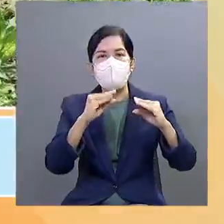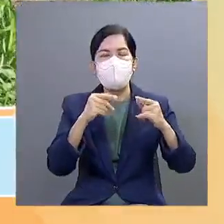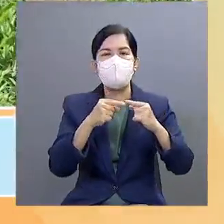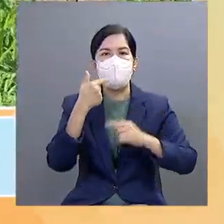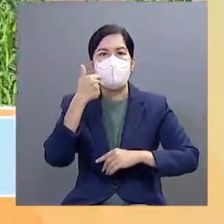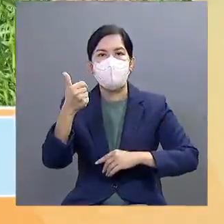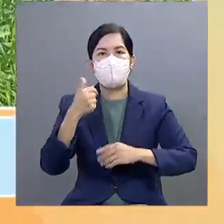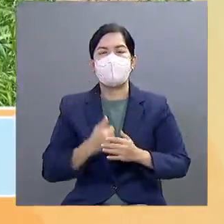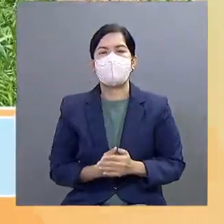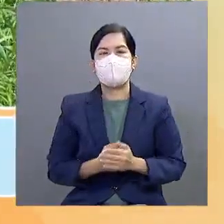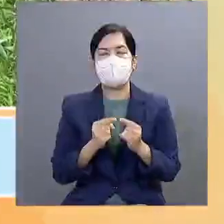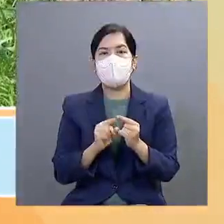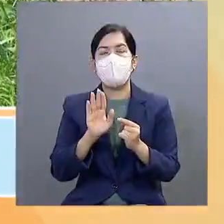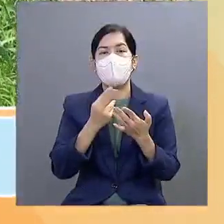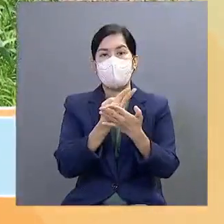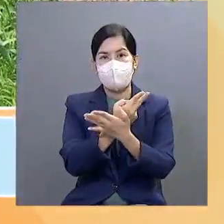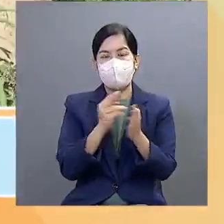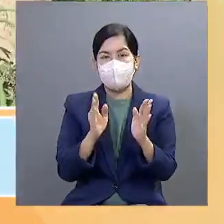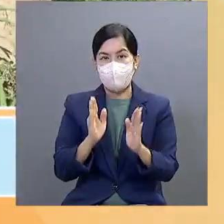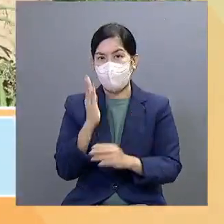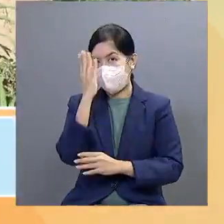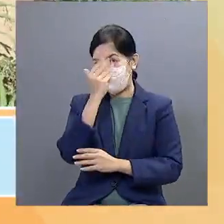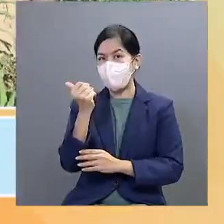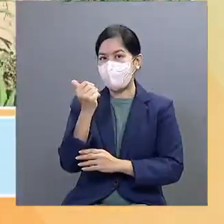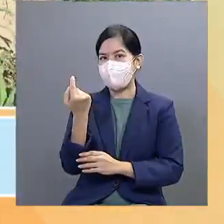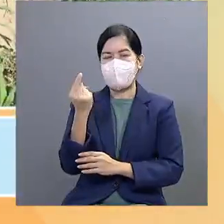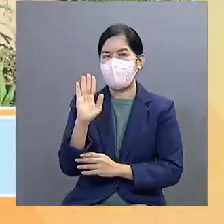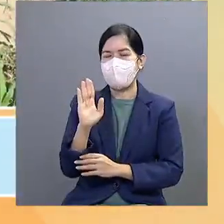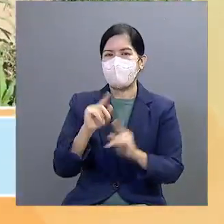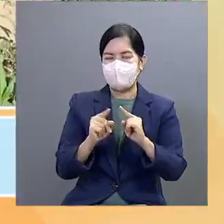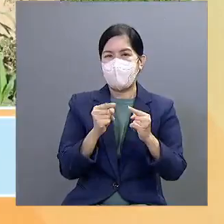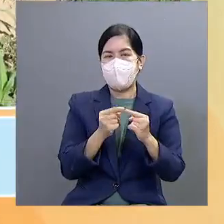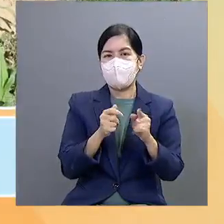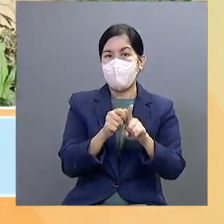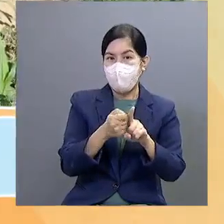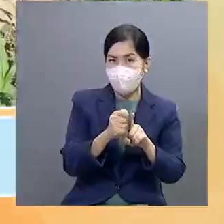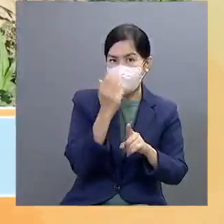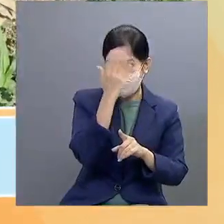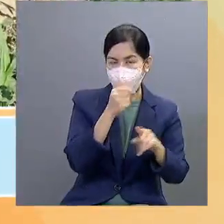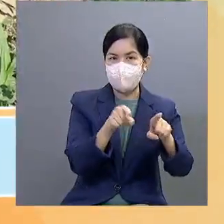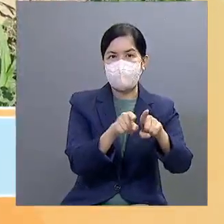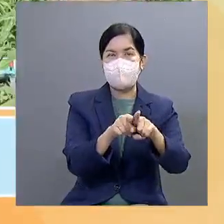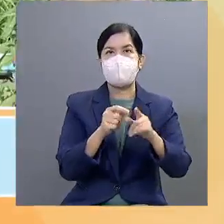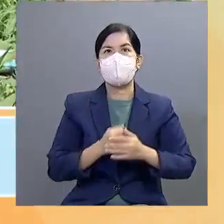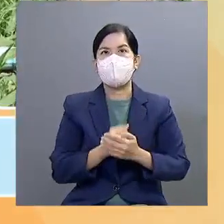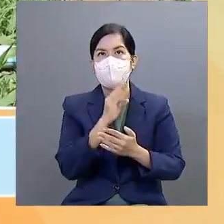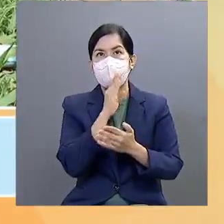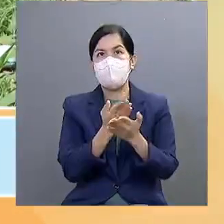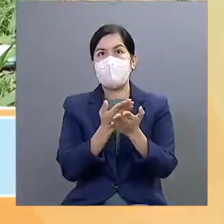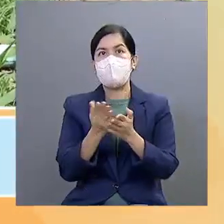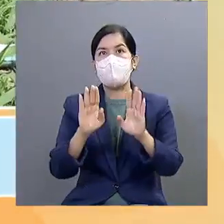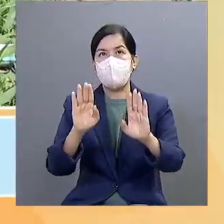ได้มีแค่ข้าวโพดข้าวโพดก็สวย ข้าวโพดก็สวย ข้าวโพดสวยซื้อไปฝากนี่ดีนะคะเพราะว่าเลข8เขาถือว่าเป็นเลขมงคลอดิฉันวันนี้วันที่